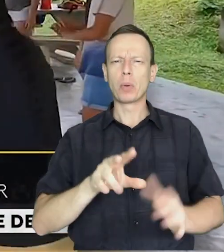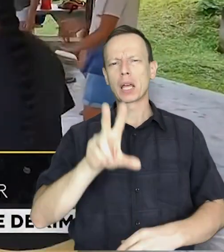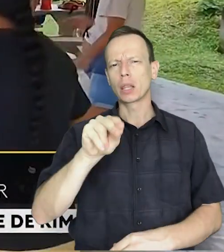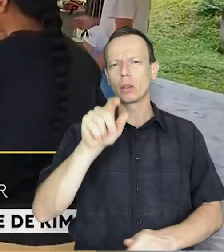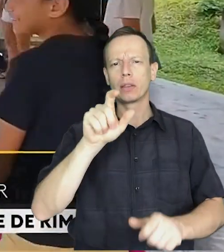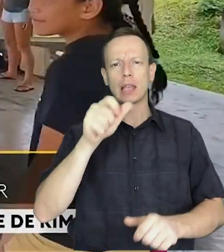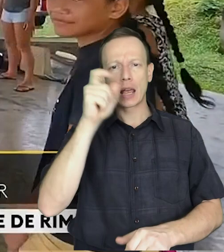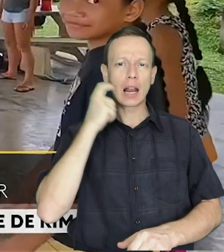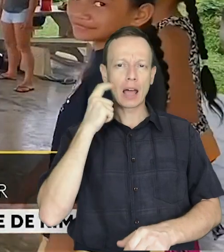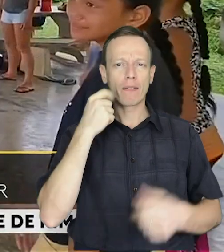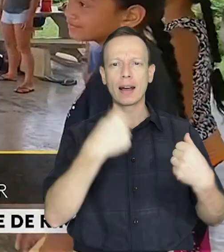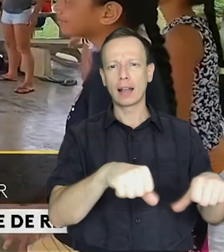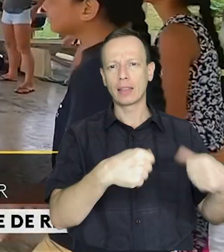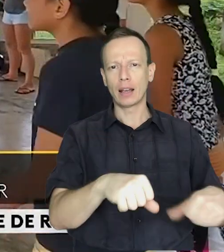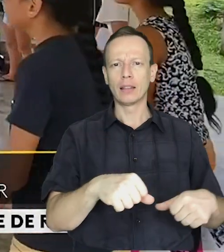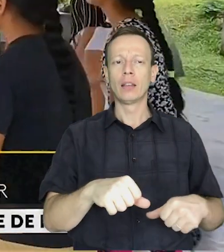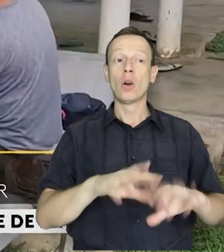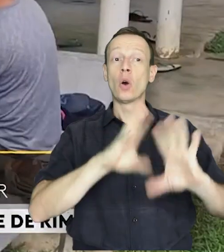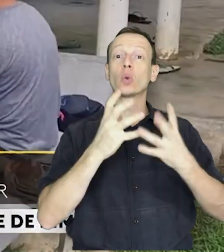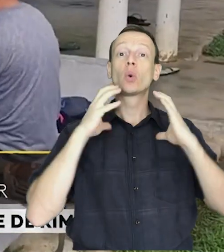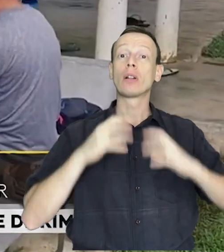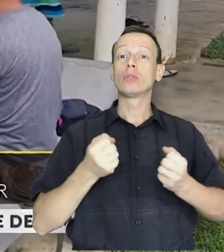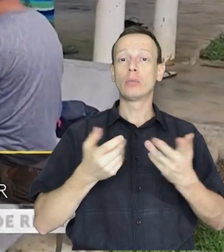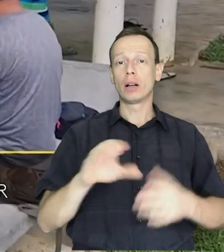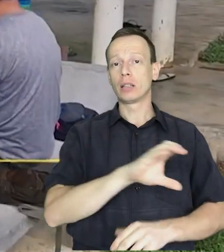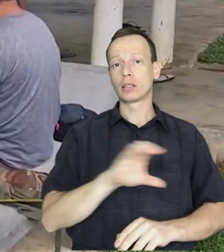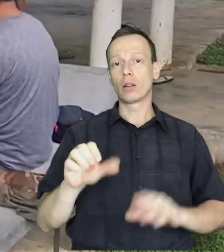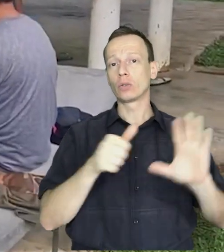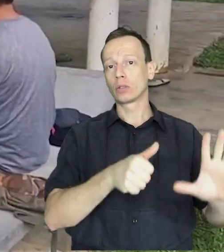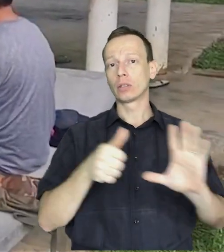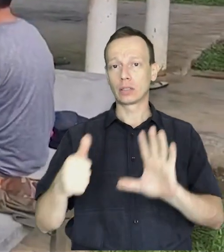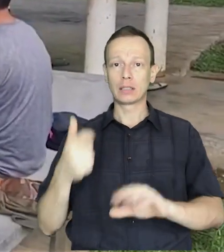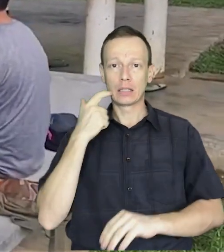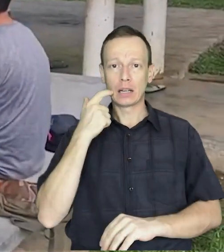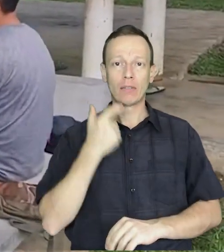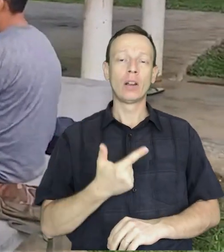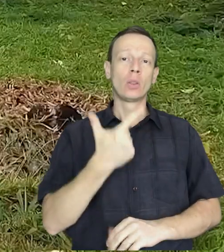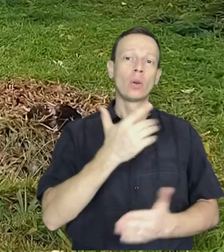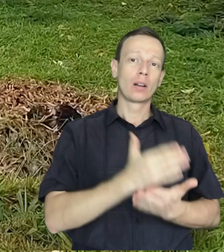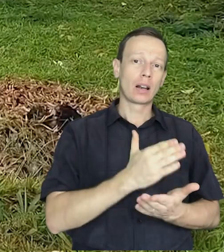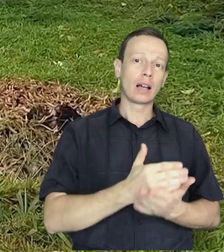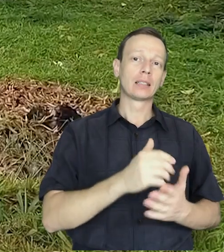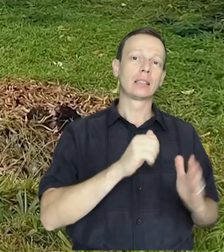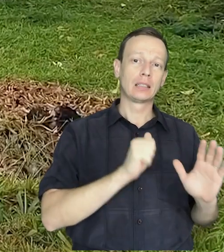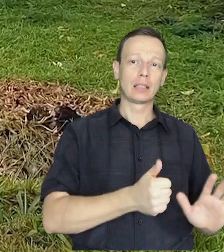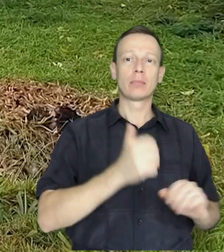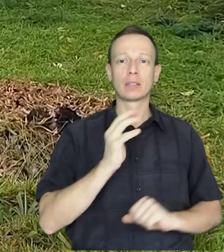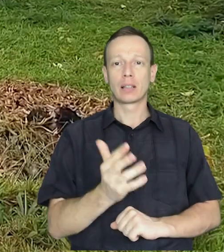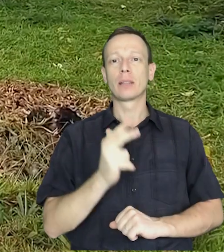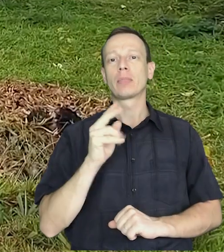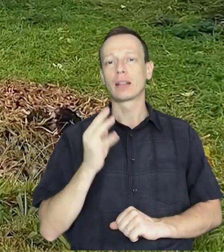d'une trentaine d'internes dans ce collège qui compte aujourd'hui 166 élèves dans 2 classes de 6e,